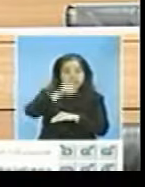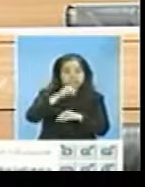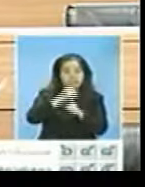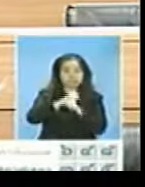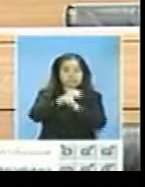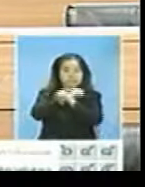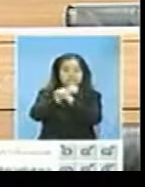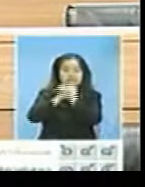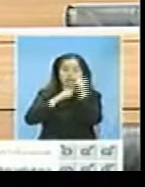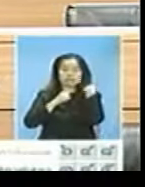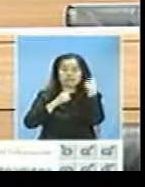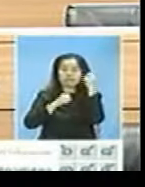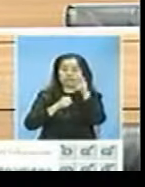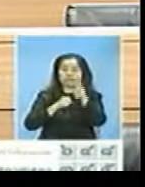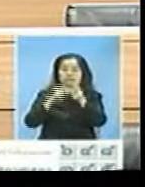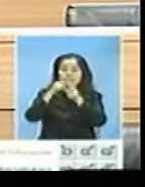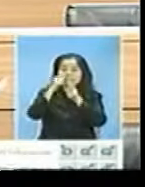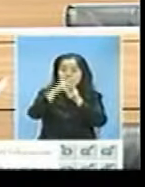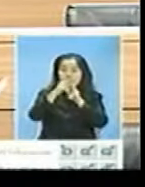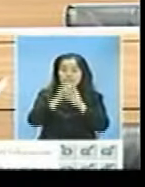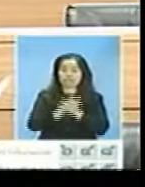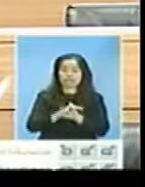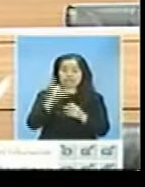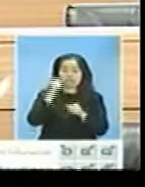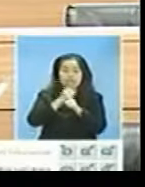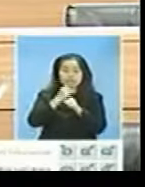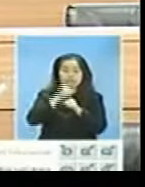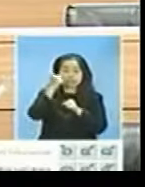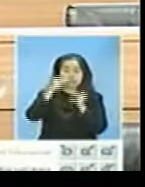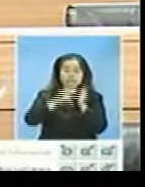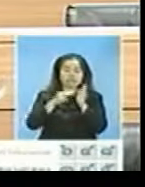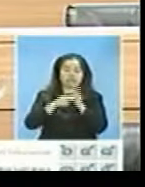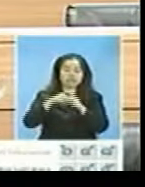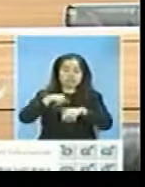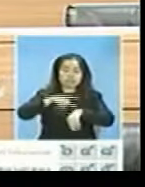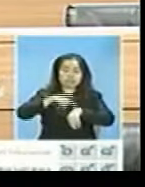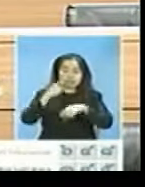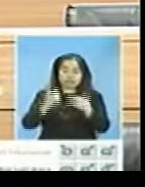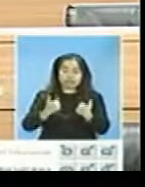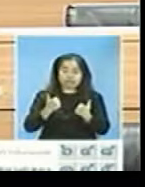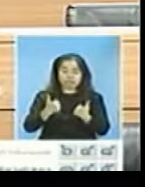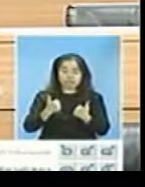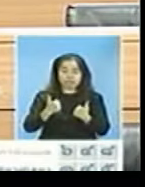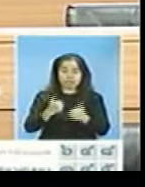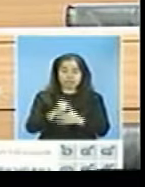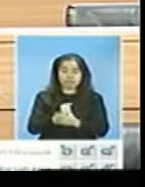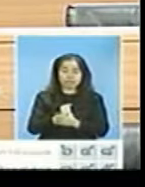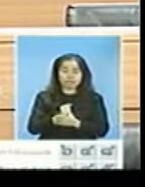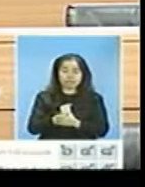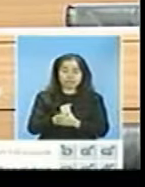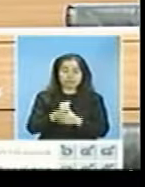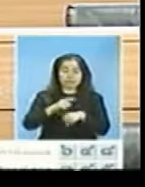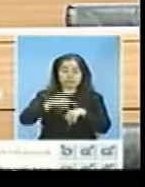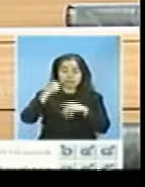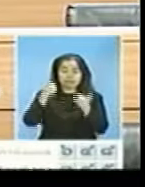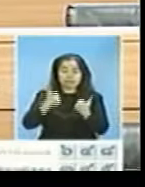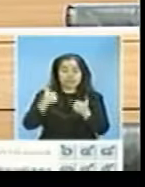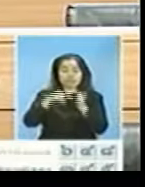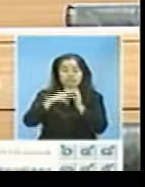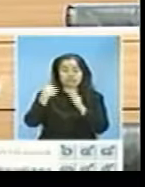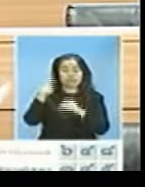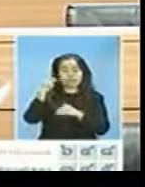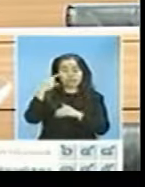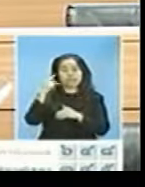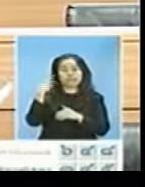สองอย่างได้ผมคิดว่าการเสียเวลาของพวกเราในสภาในเวลานี้ 4-5 วันก็ถือว่ามีประโย